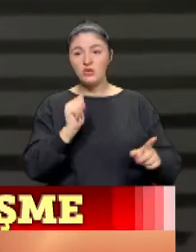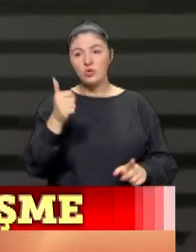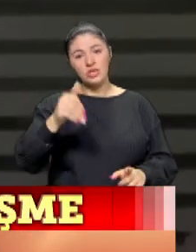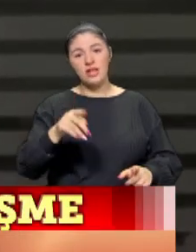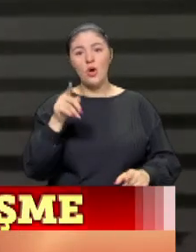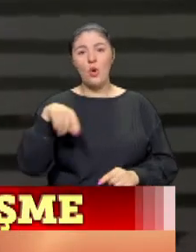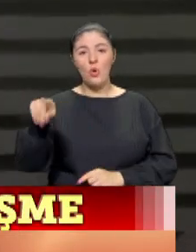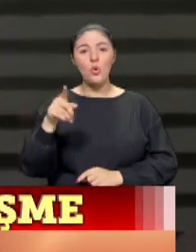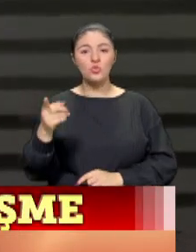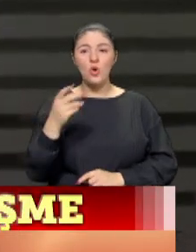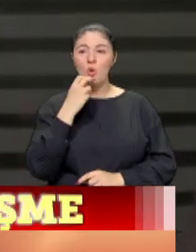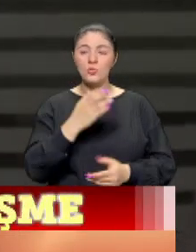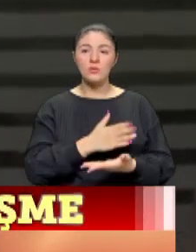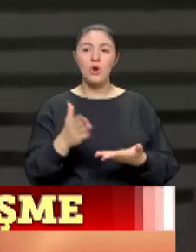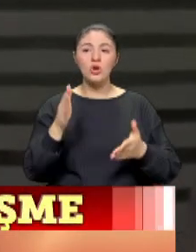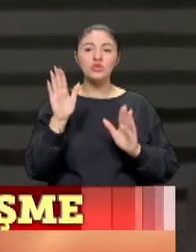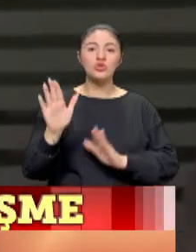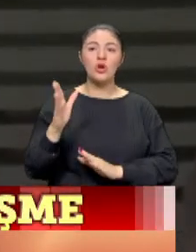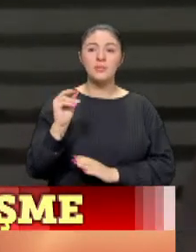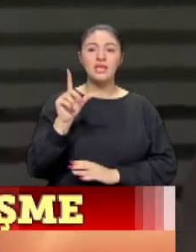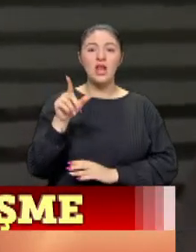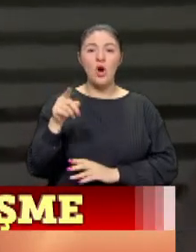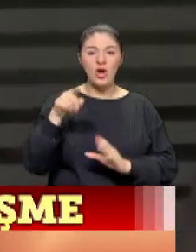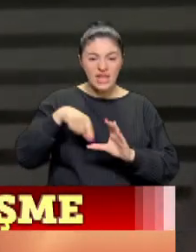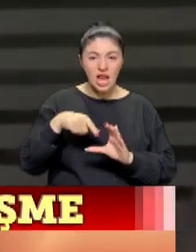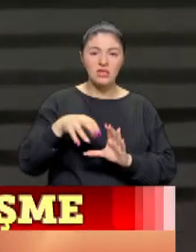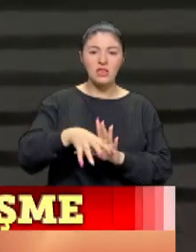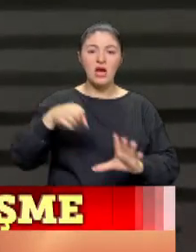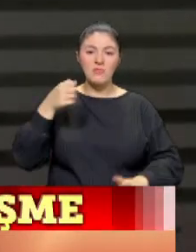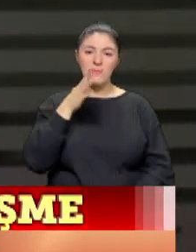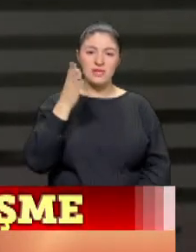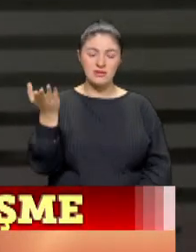geldiğinde onu ömür boyu durması gerektiği o delikten de çıkarmayı bildiler.